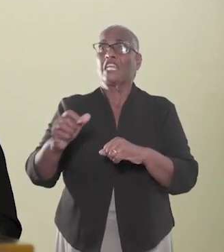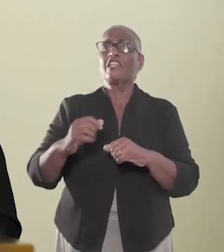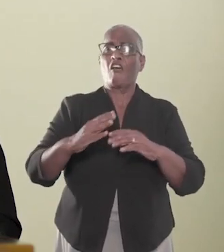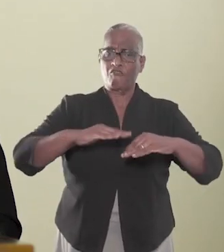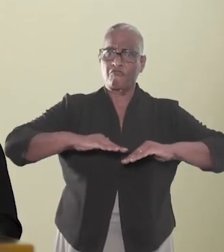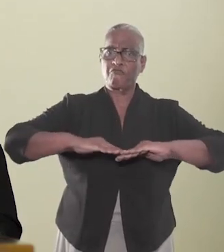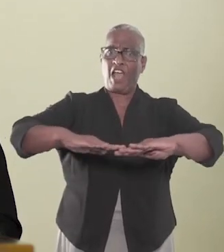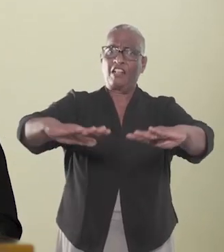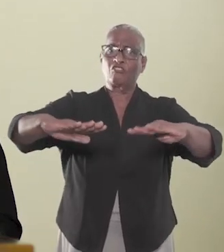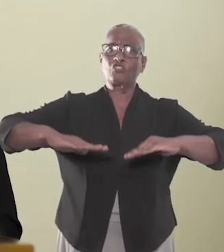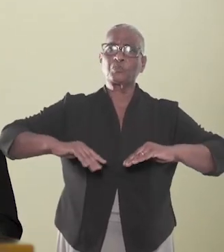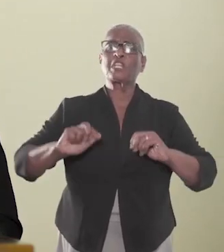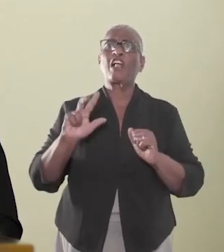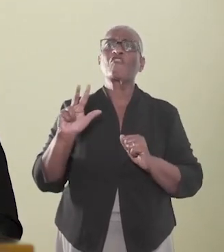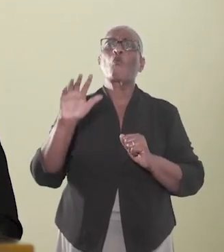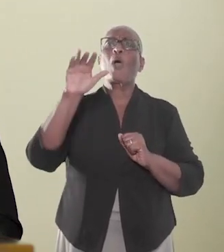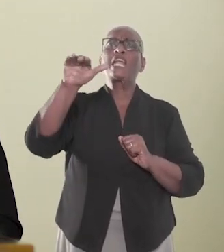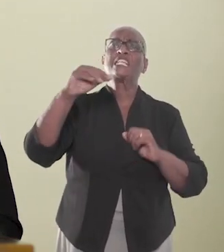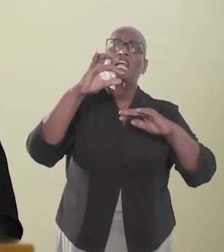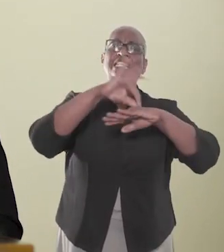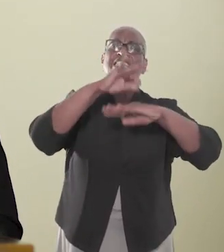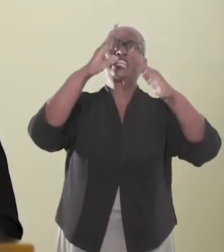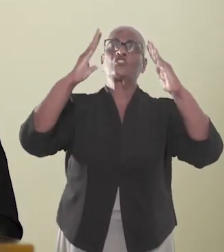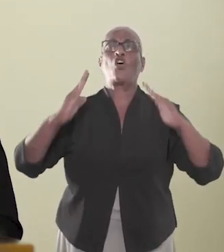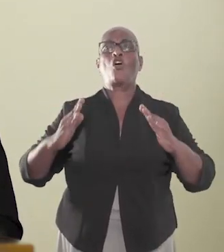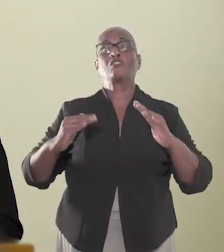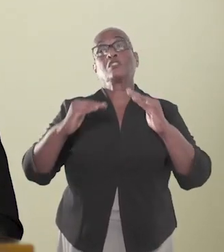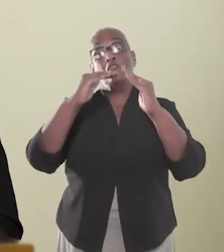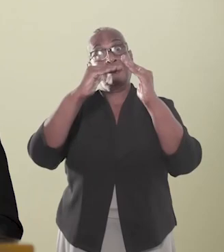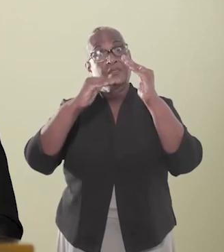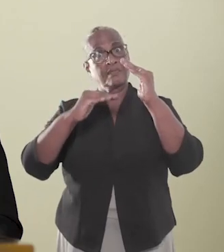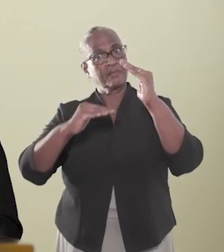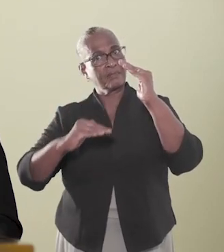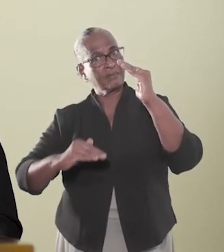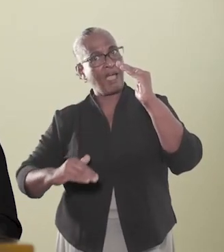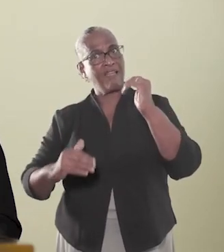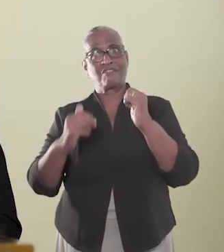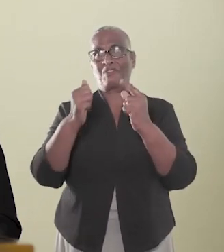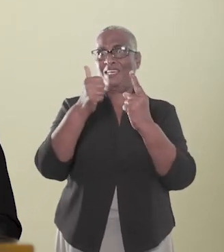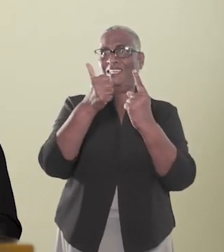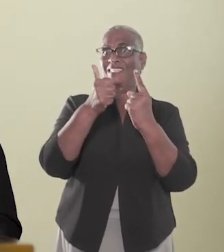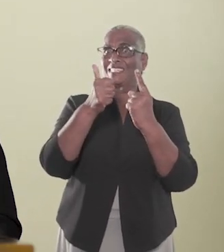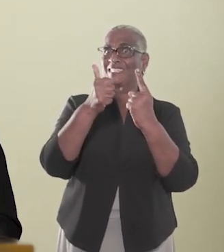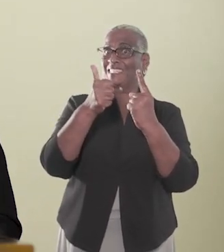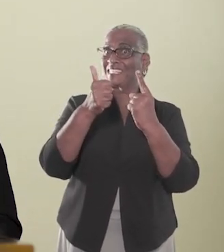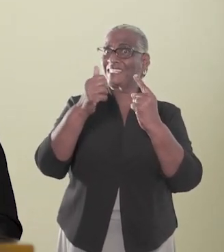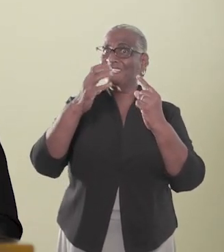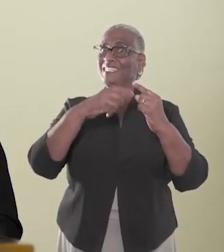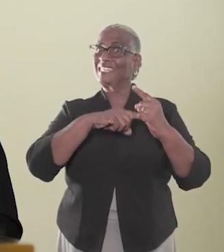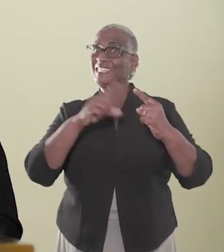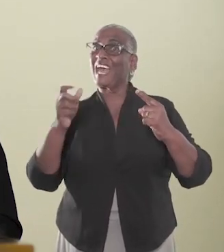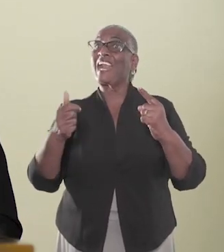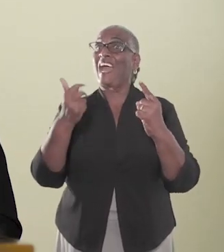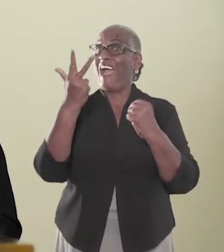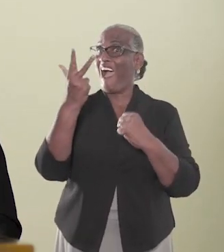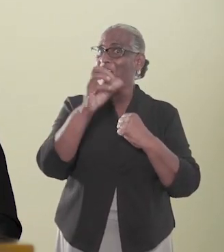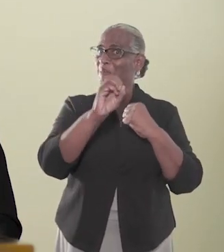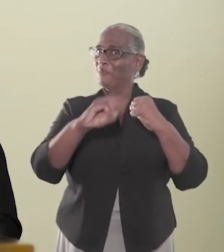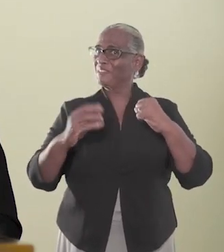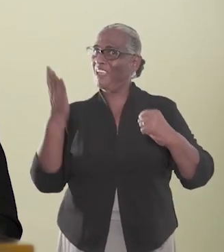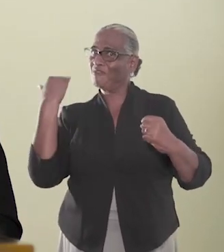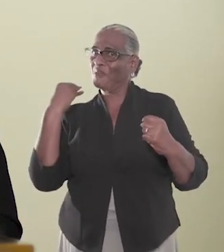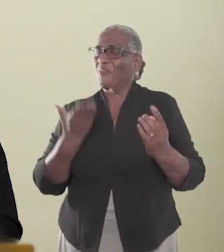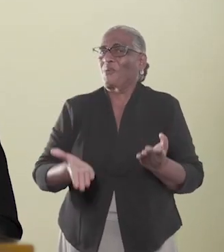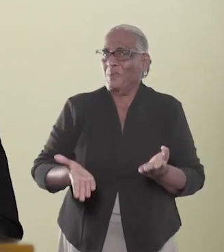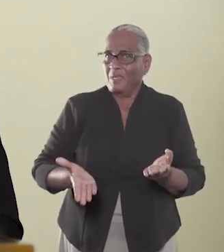in het isolatieveldhospitaal van het Wanika ziekenhuis. Het is een daling van 16 naar 8% in vergelijking met